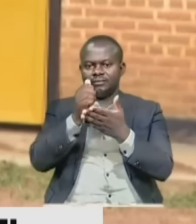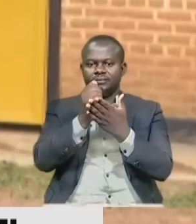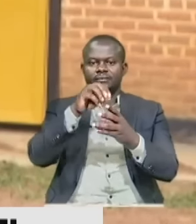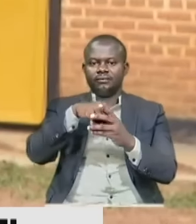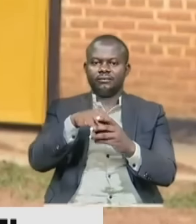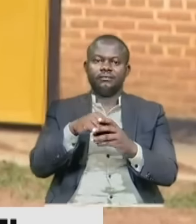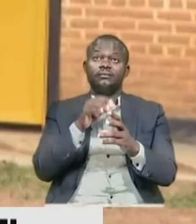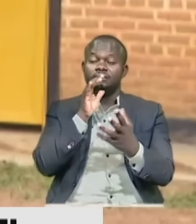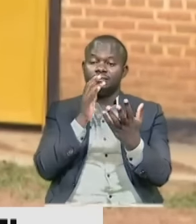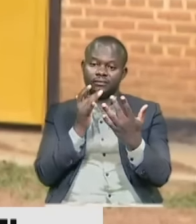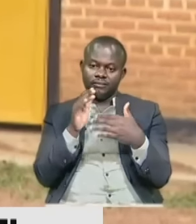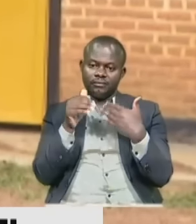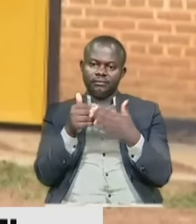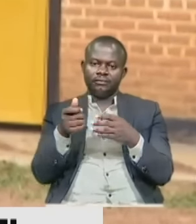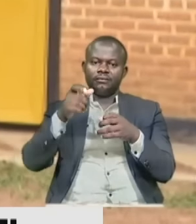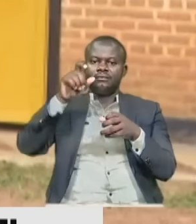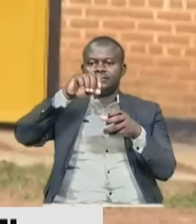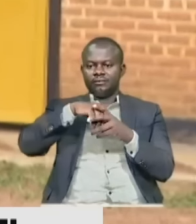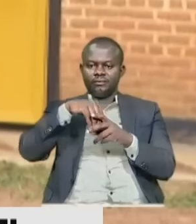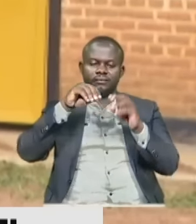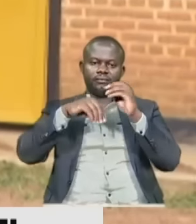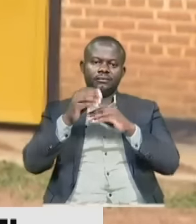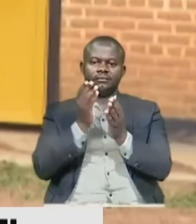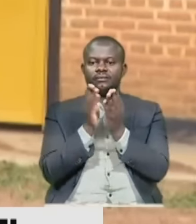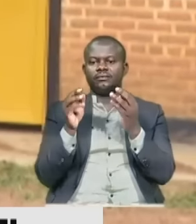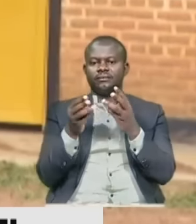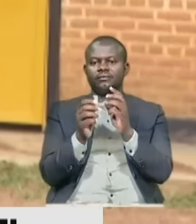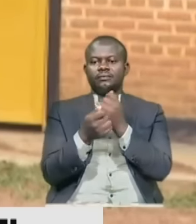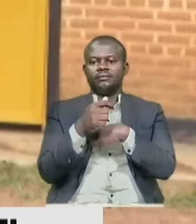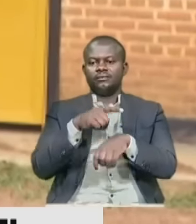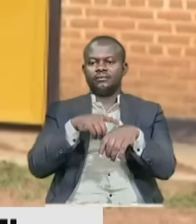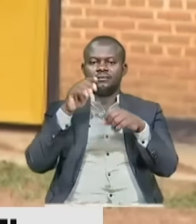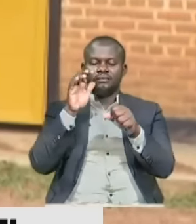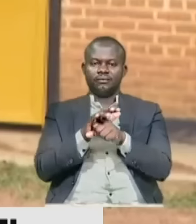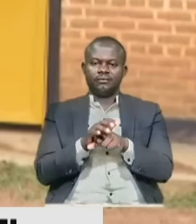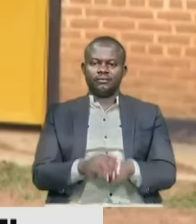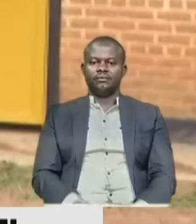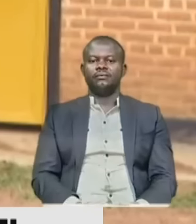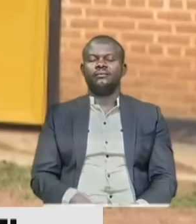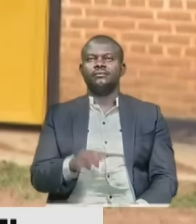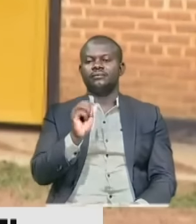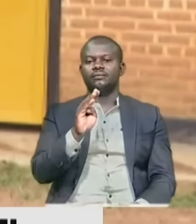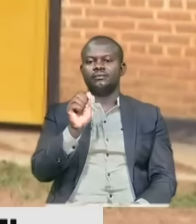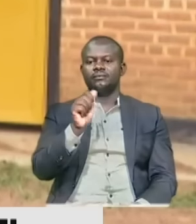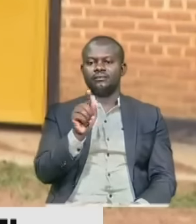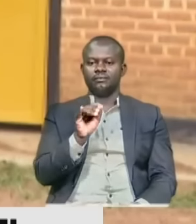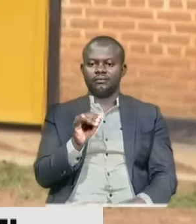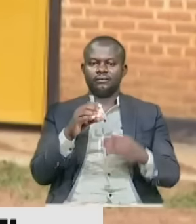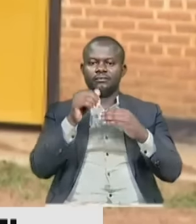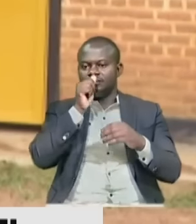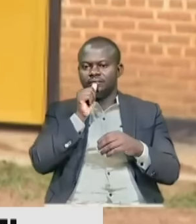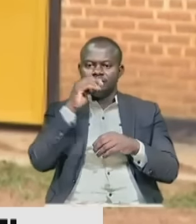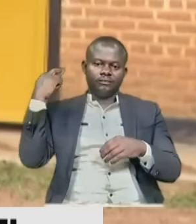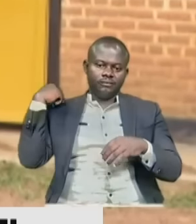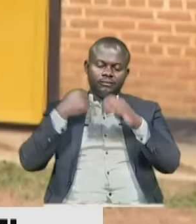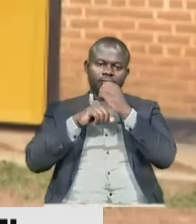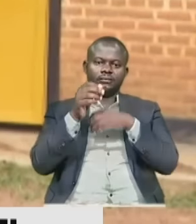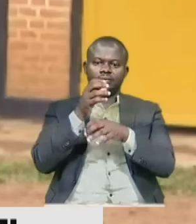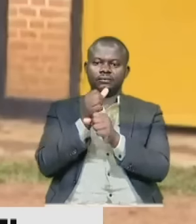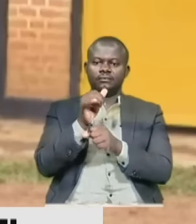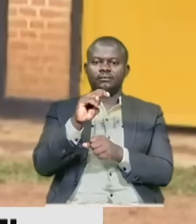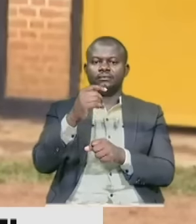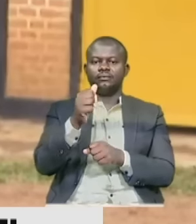bikaba byitezweho kuzongera umusaruro w'imyumbati ku buryo ushobora kwikuba inshuro nyinshi. Uyu ni Mbabazi François Savien, umunyamabanga nshingwabikorwa wa sendika